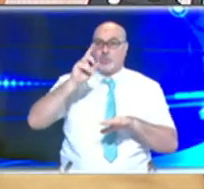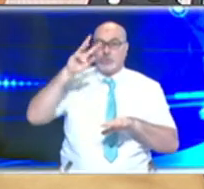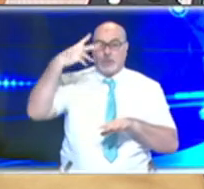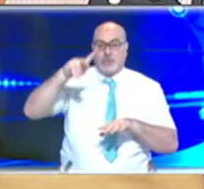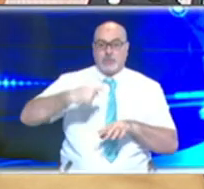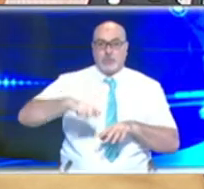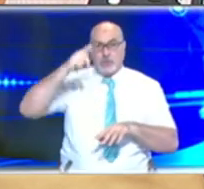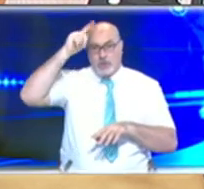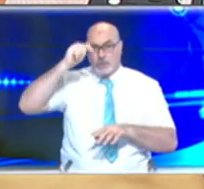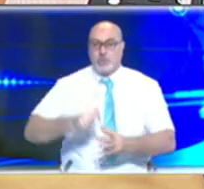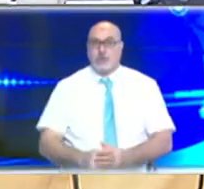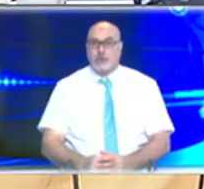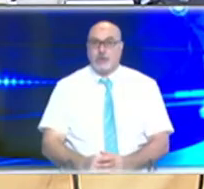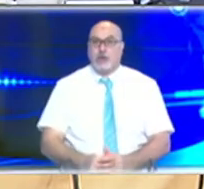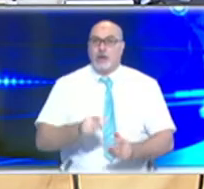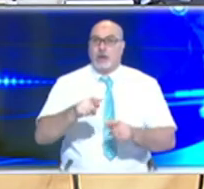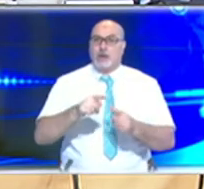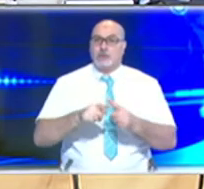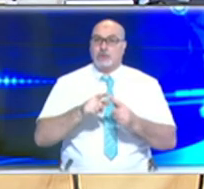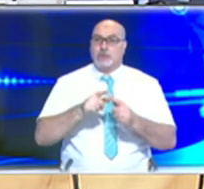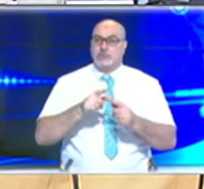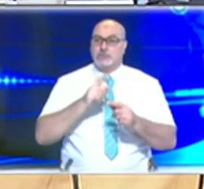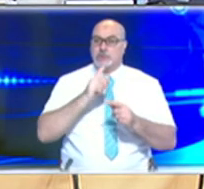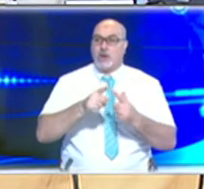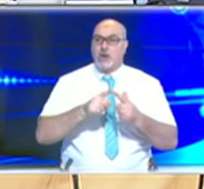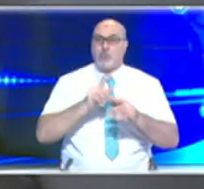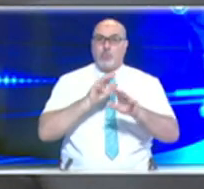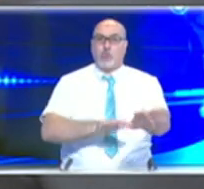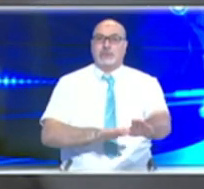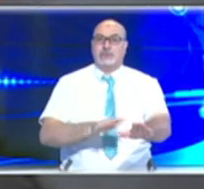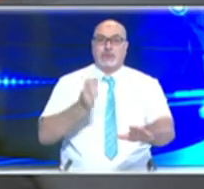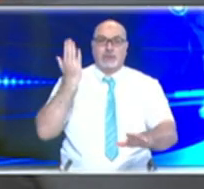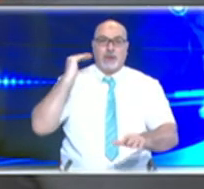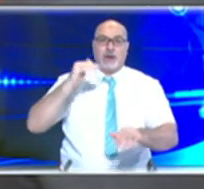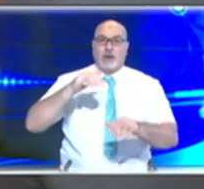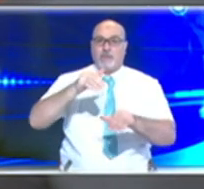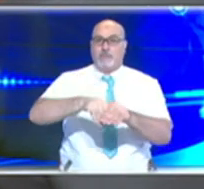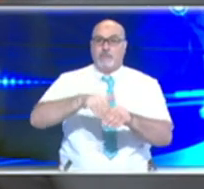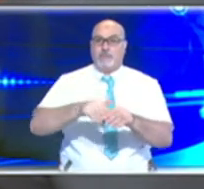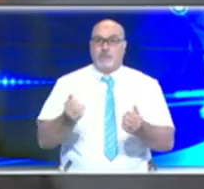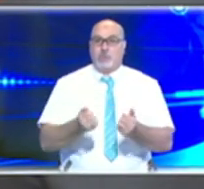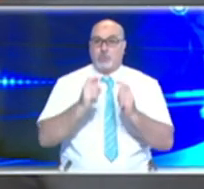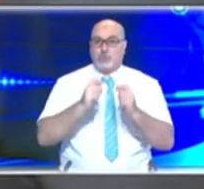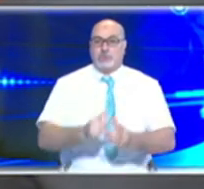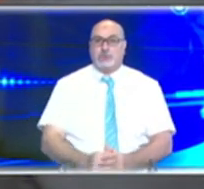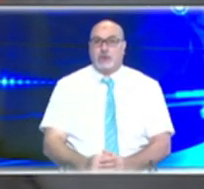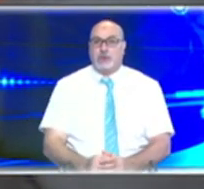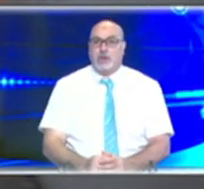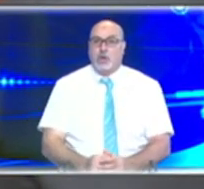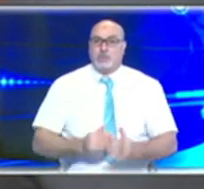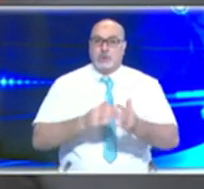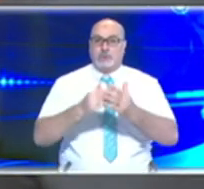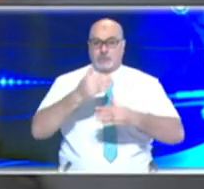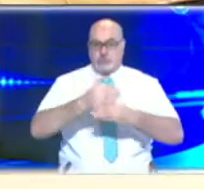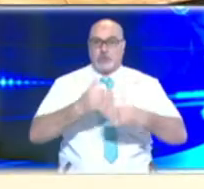الجمهورية يعد تجسيدا وتنفيذا لأحد أبرز التزاماته في المجال السياسي من أجل